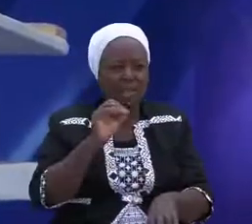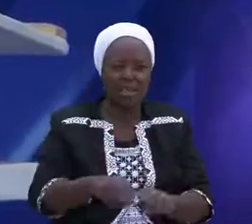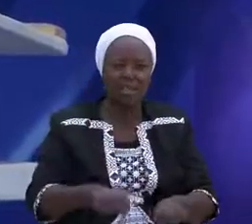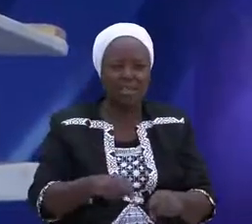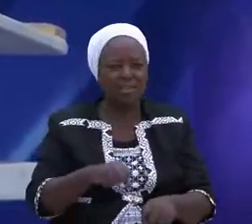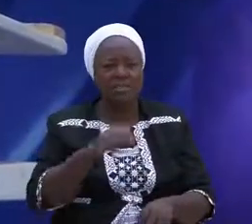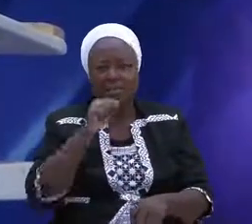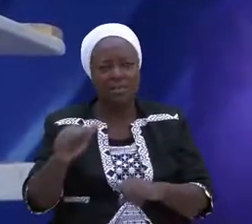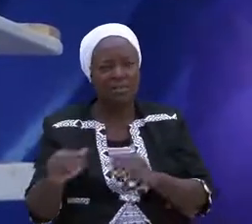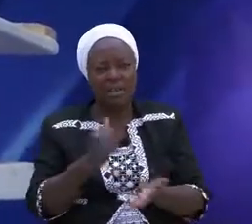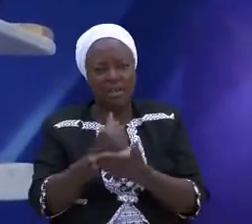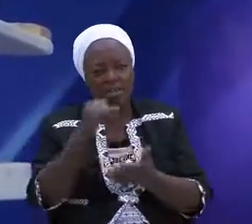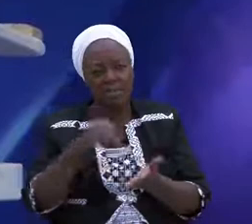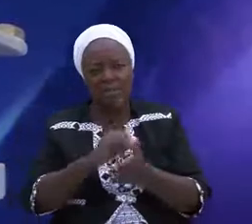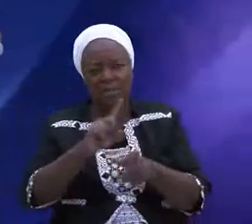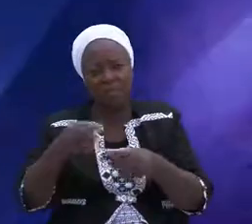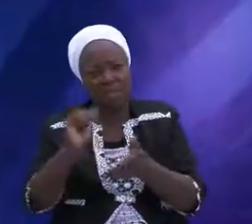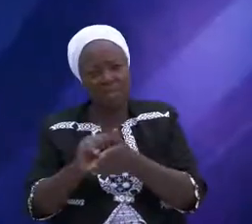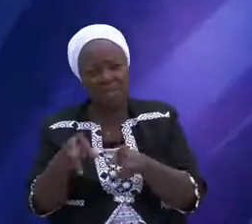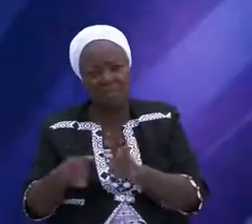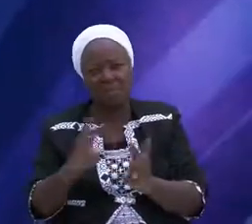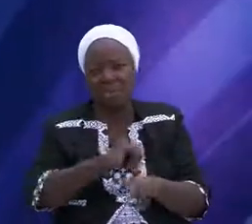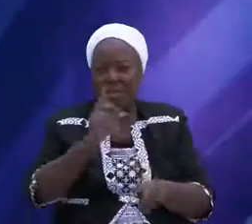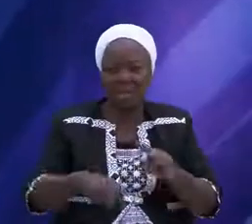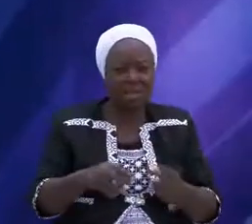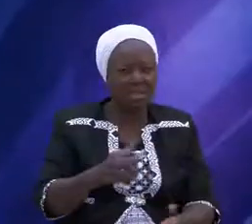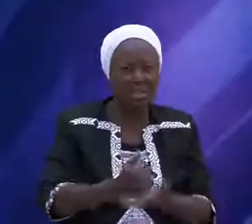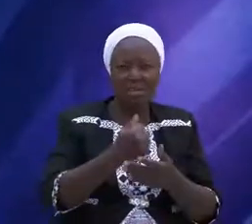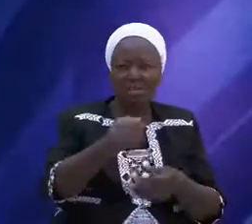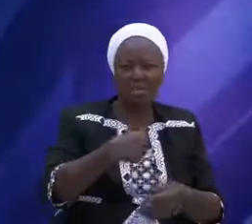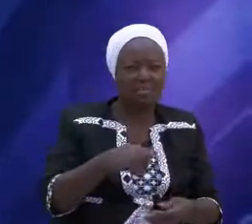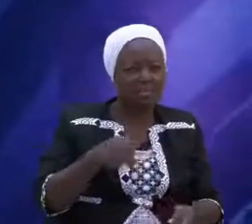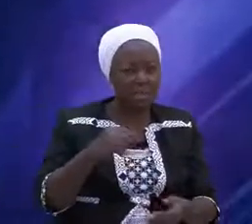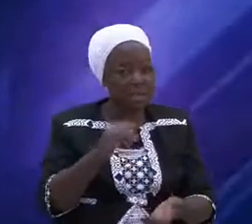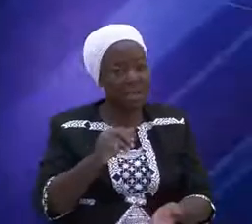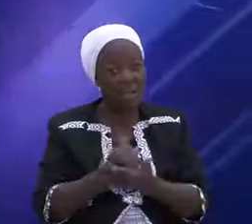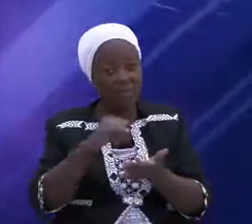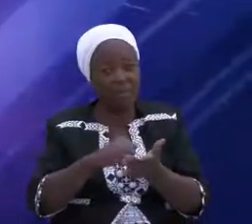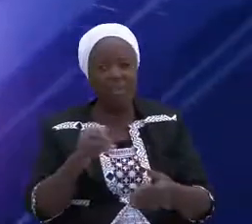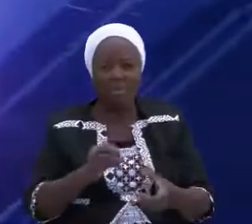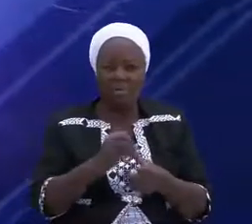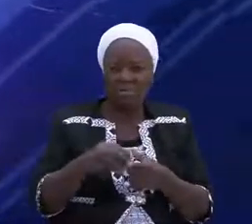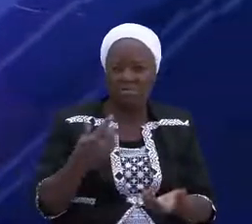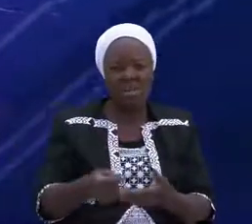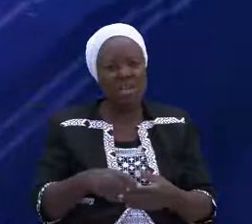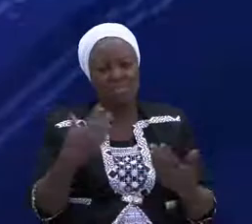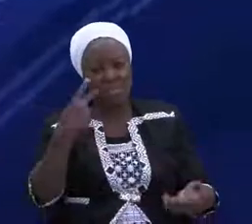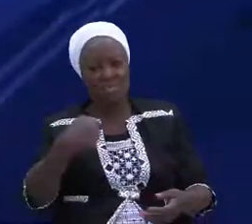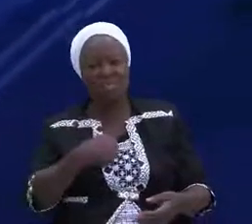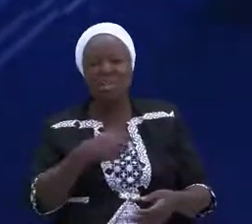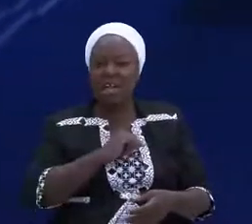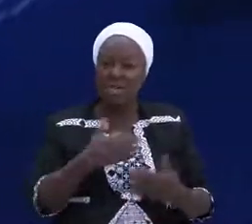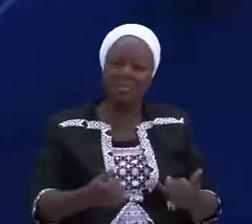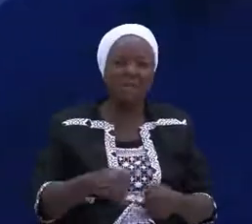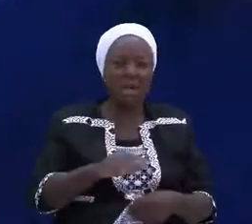suis allé là-bas, je n'ai pas pu me retenir, j'ai dit ce mensonge, je n'ai pas pu me retenir, je suis devenu ivrogne, je n'ai pas pu